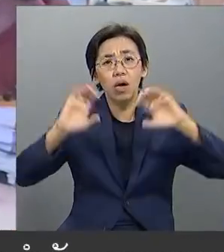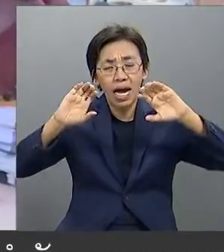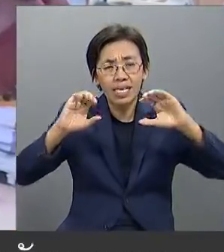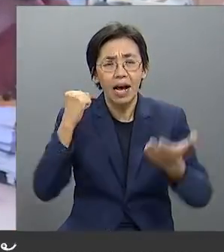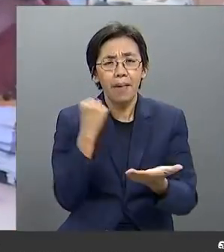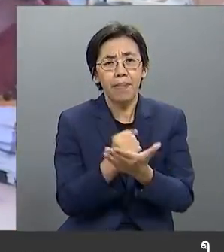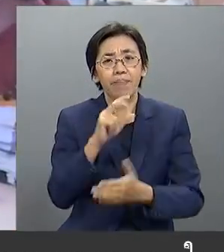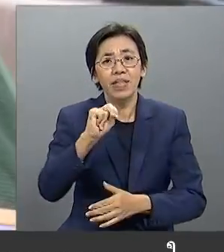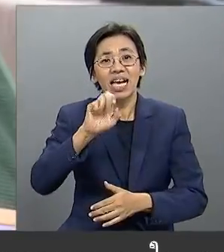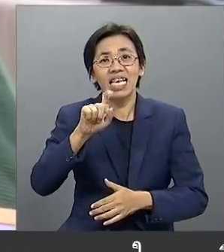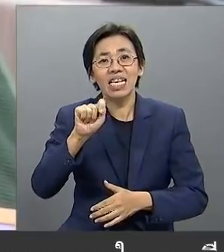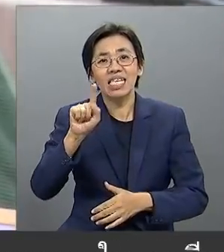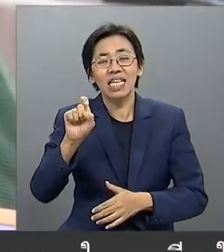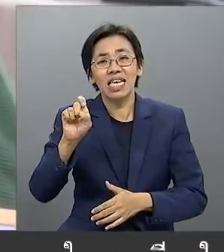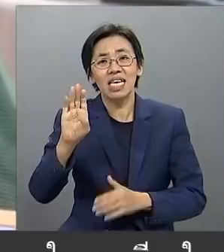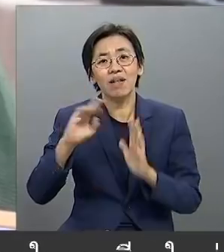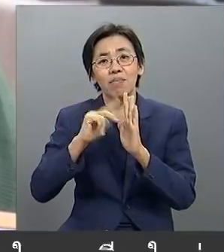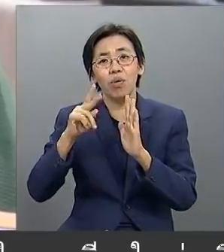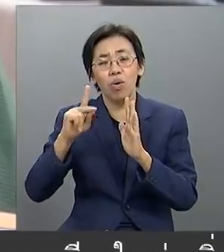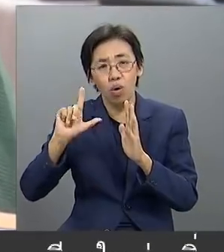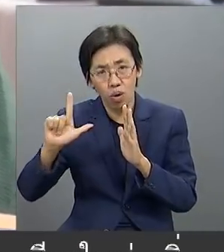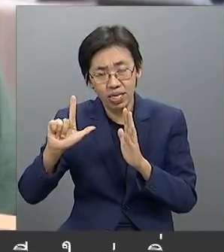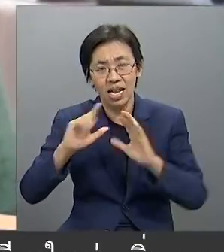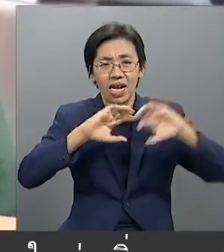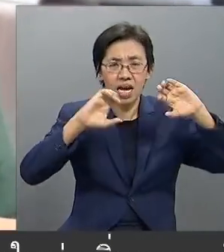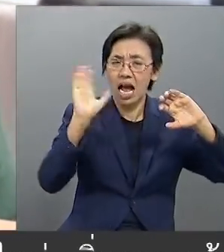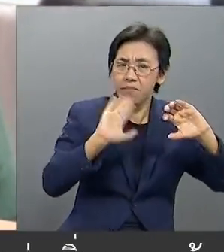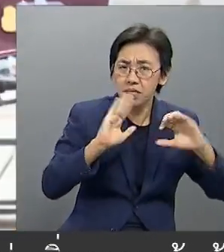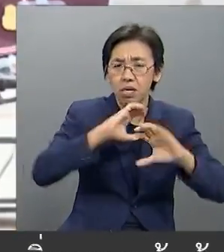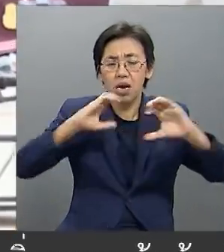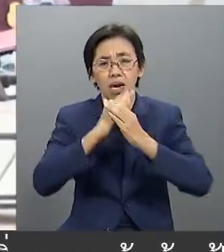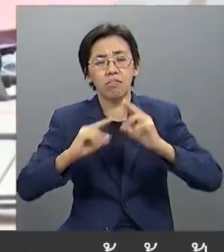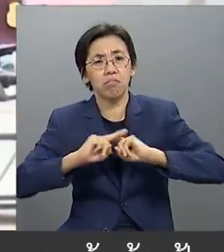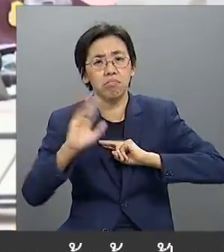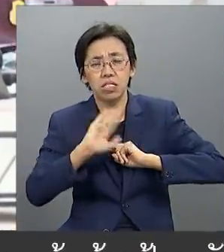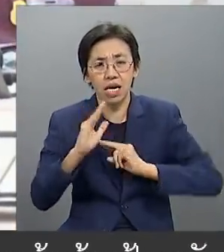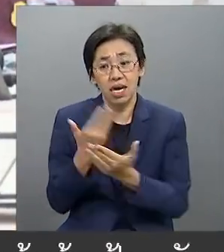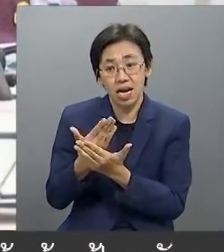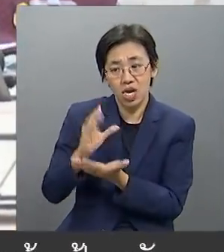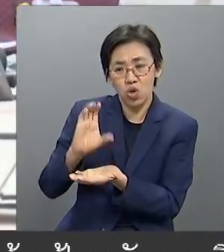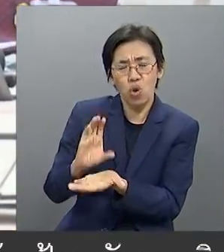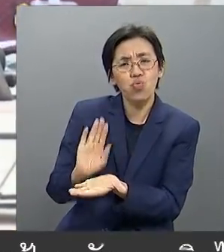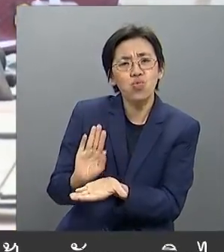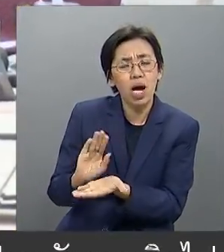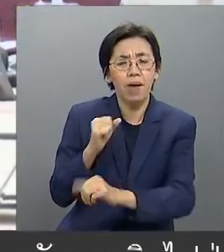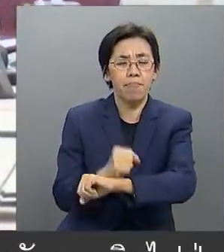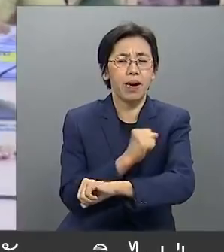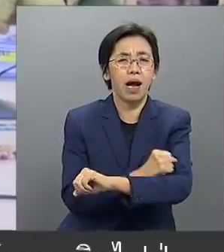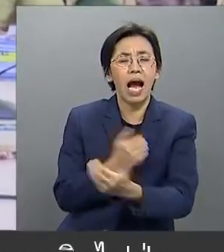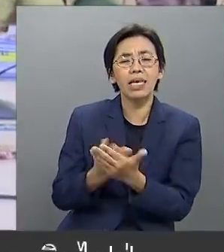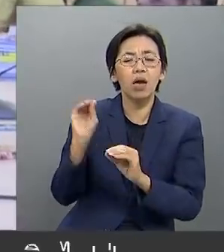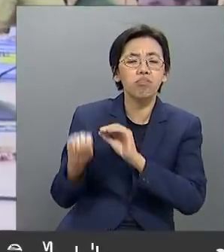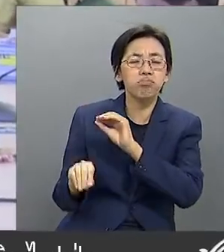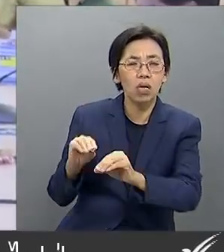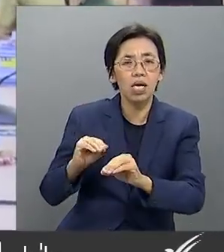ไม่ใช่ส่วนราชการไม่ใช่รัฐวิสาหกิจทำหน้าที่ดูแลกองทุนสำรองเลี้ยงชีพภาคบังคับสำหรับแรงงานในระบบทั้งจากเอกชน